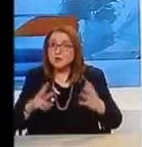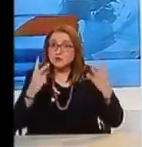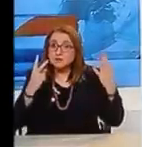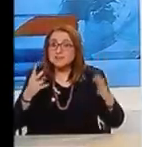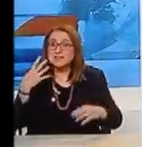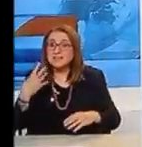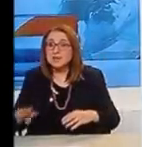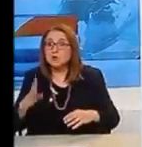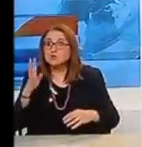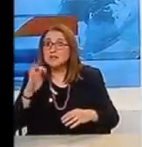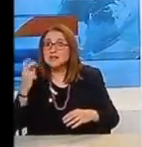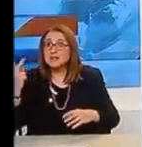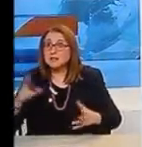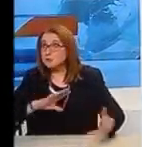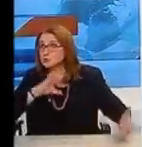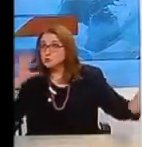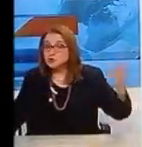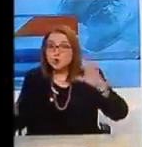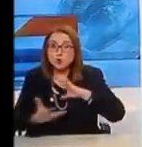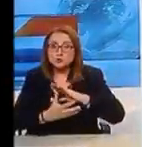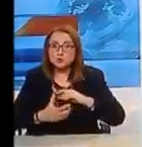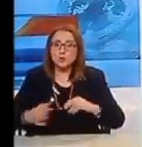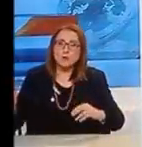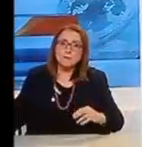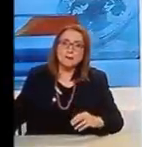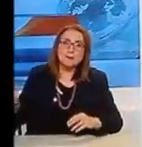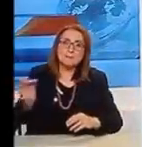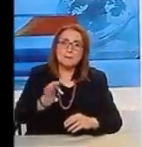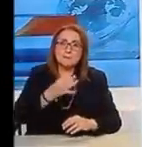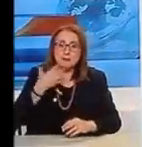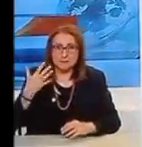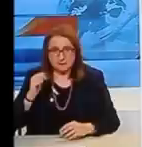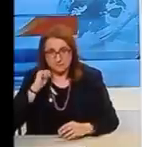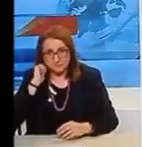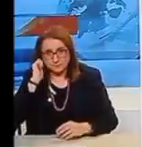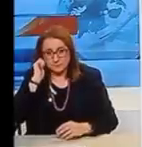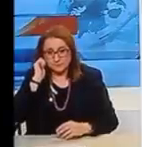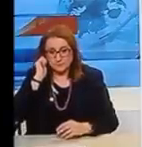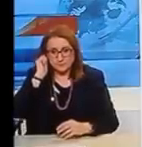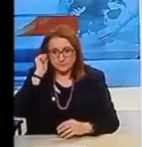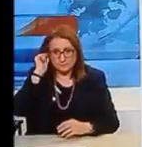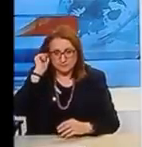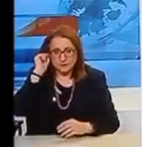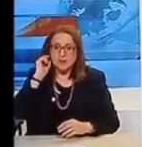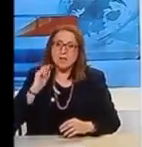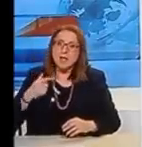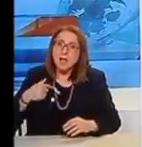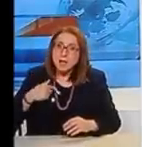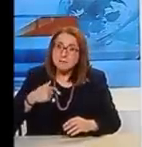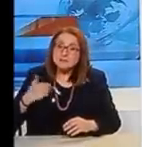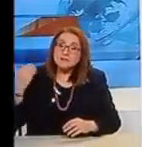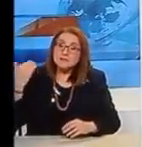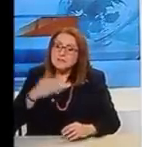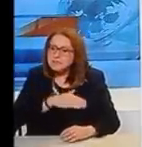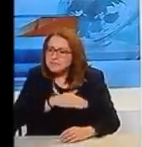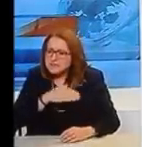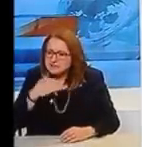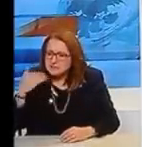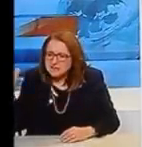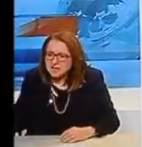3.507.442 συνανθρώπους μας σε όλο τον πλανήτη. Είναι αυτός ο ιός που ευθύνεται για μικρές και μεγάλες στιγμές που θυσιάσαμε, που